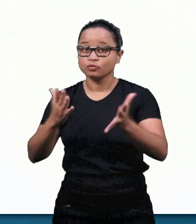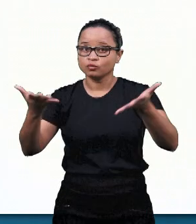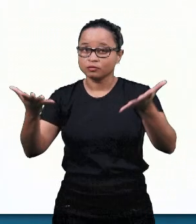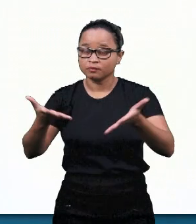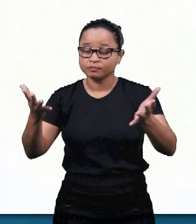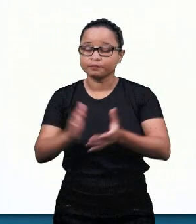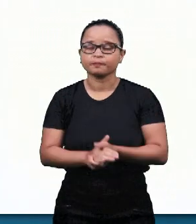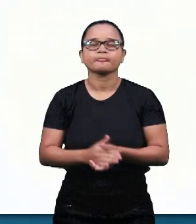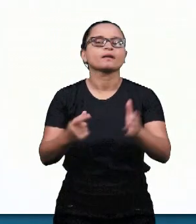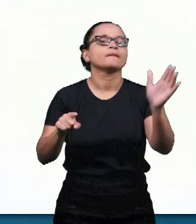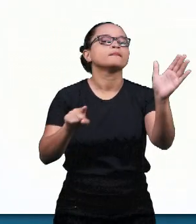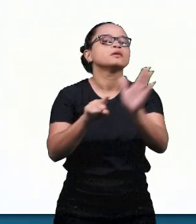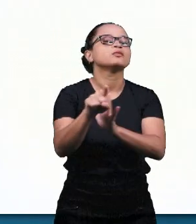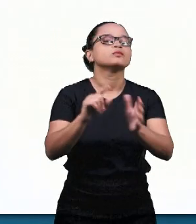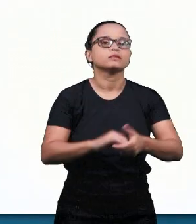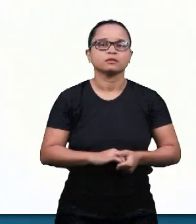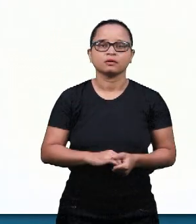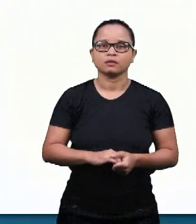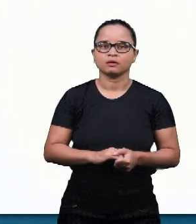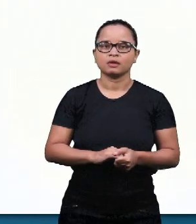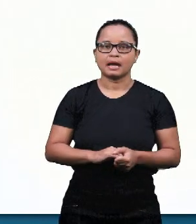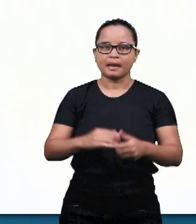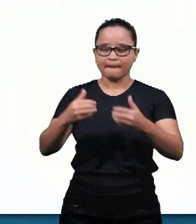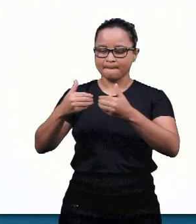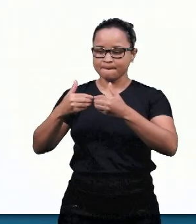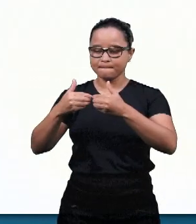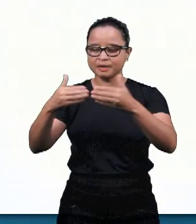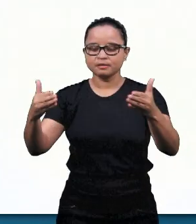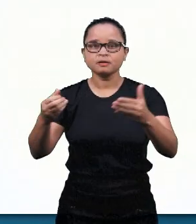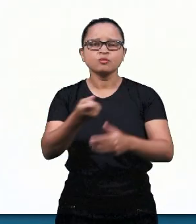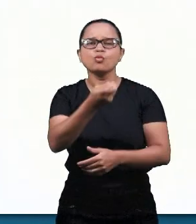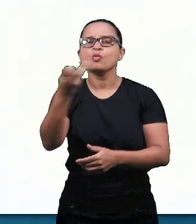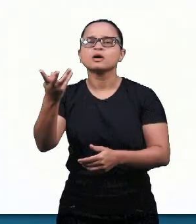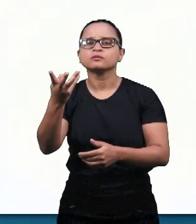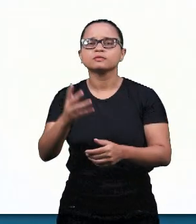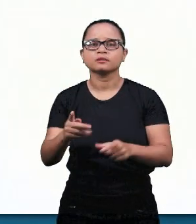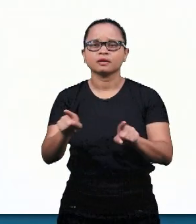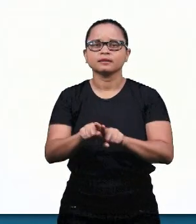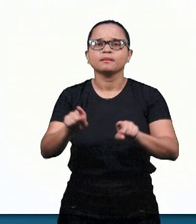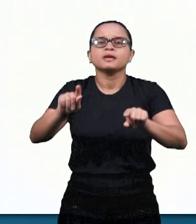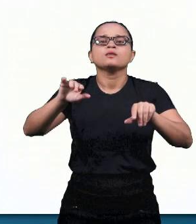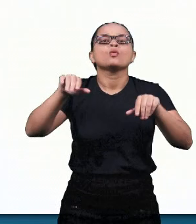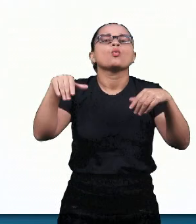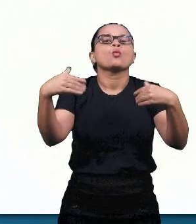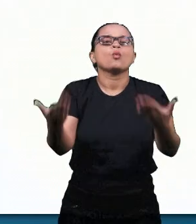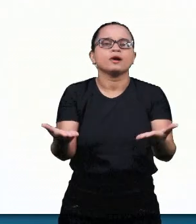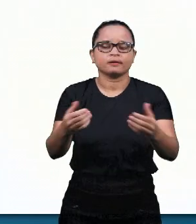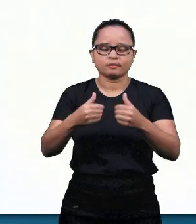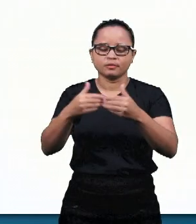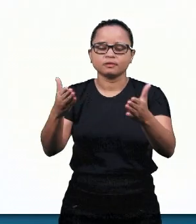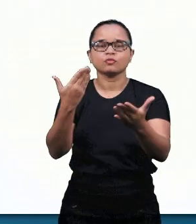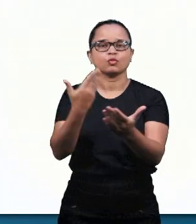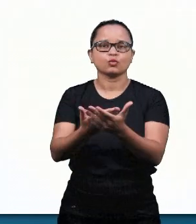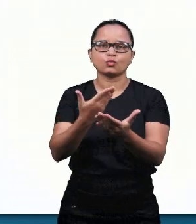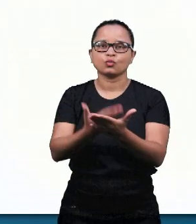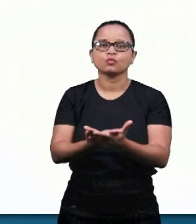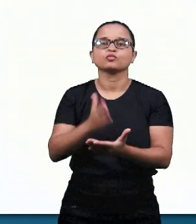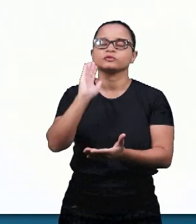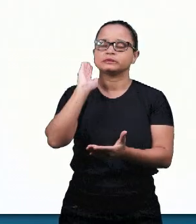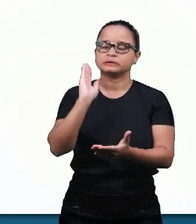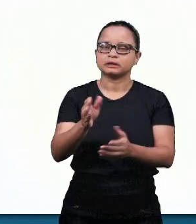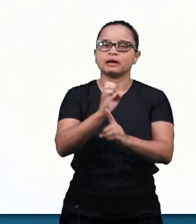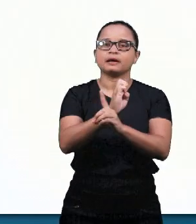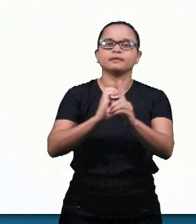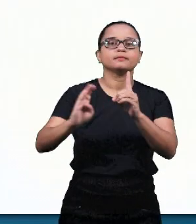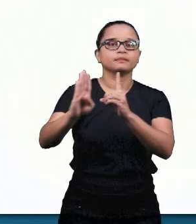répondez, combien et lesquels ont été les principes déjà étudiés dans l'école biblique dominicale? Nous avons